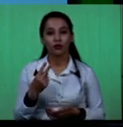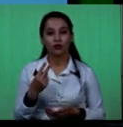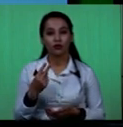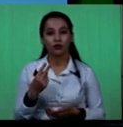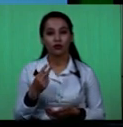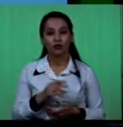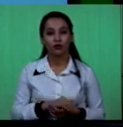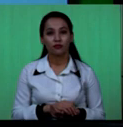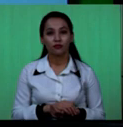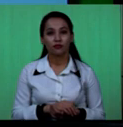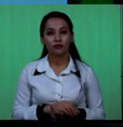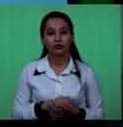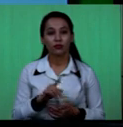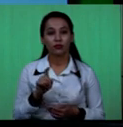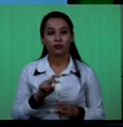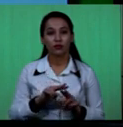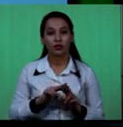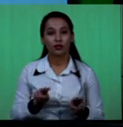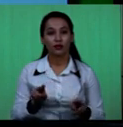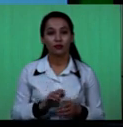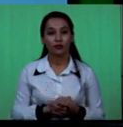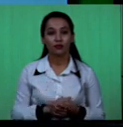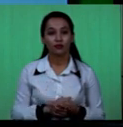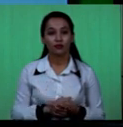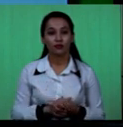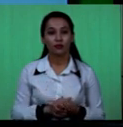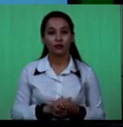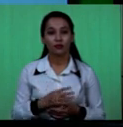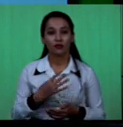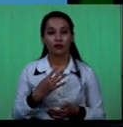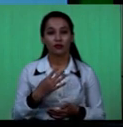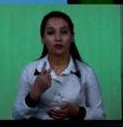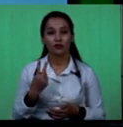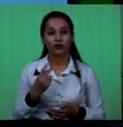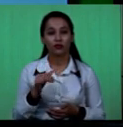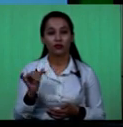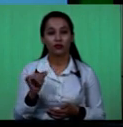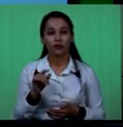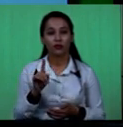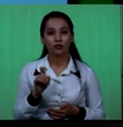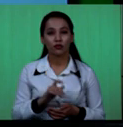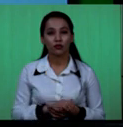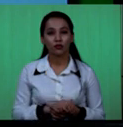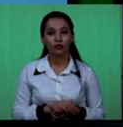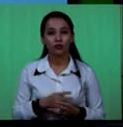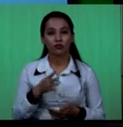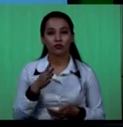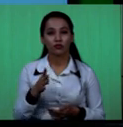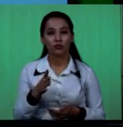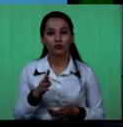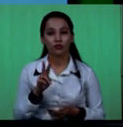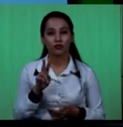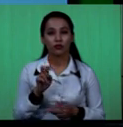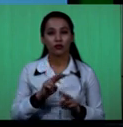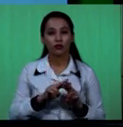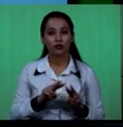ning ko'paytmasi esa 100 ga teng. 42 bilan 100 ning ko'paytmasi esa